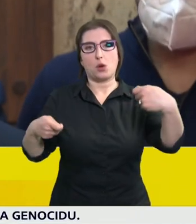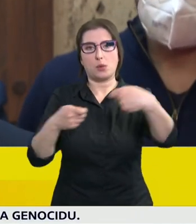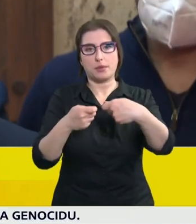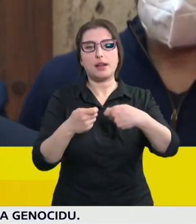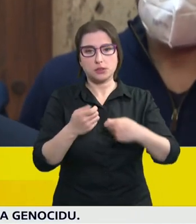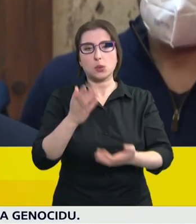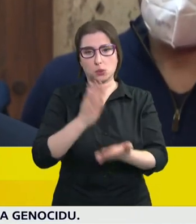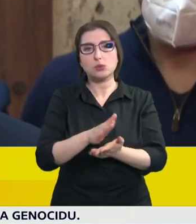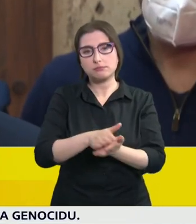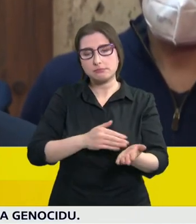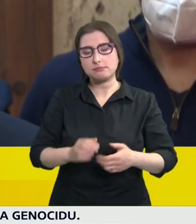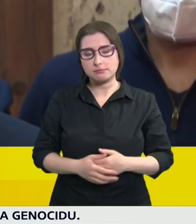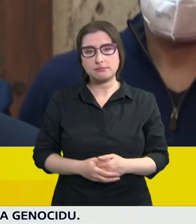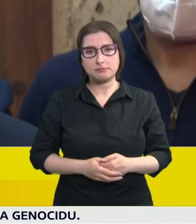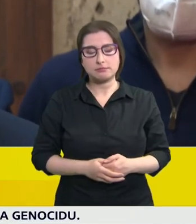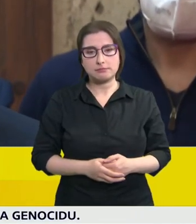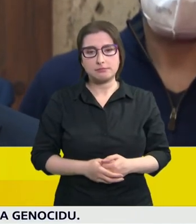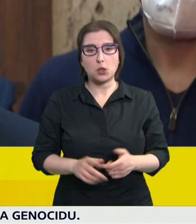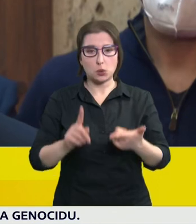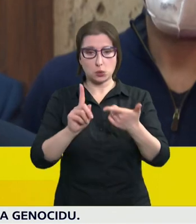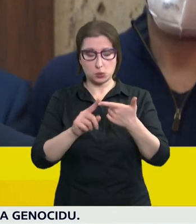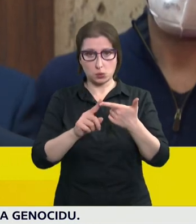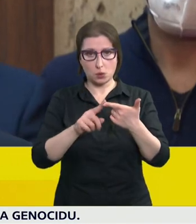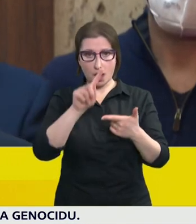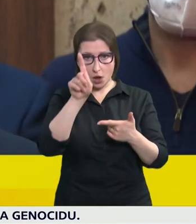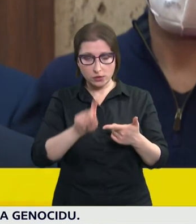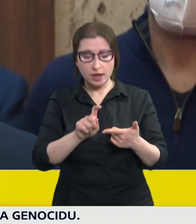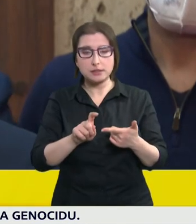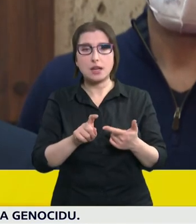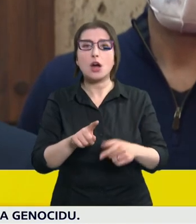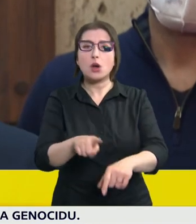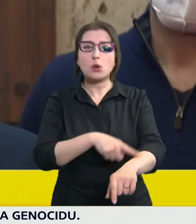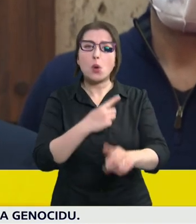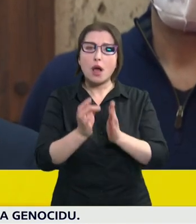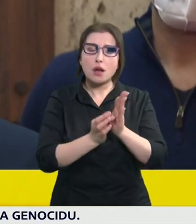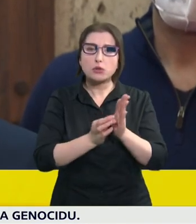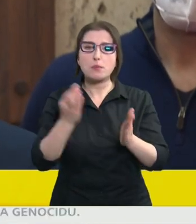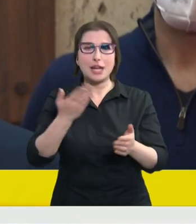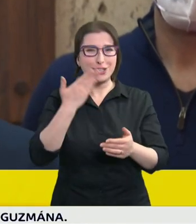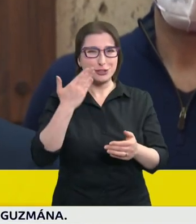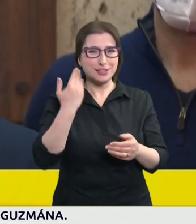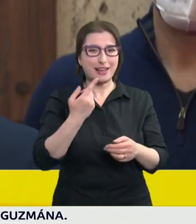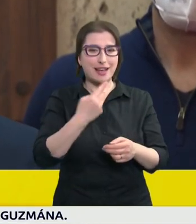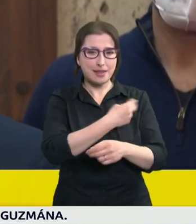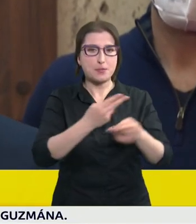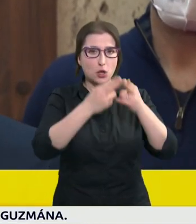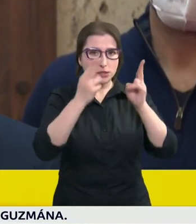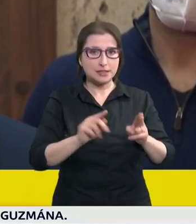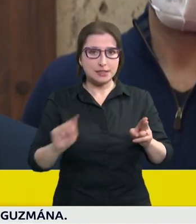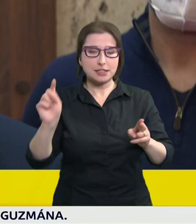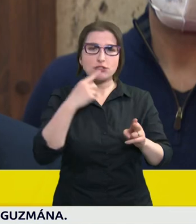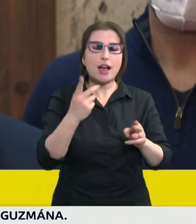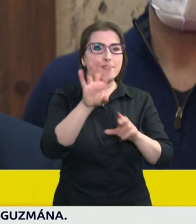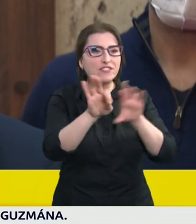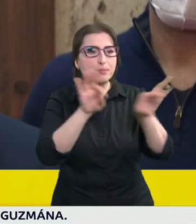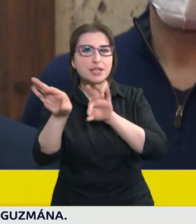pacientů. Děkuji. A potom tady druhá otázka. Dlouhodobě se v českých nemocnicích nebo v prostředí českých nemocnic hovoří o tom selektování pacientů, tak